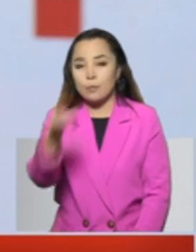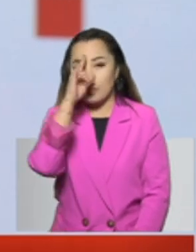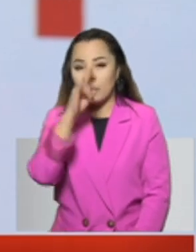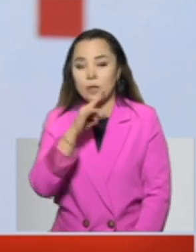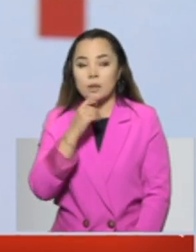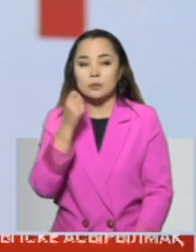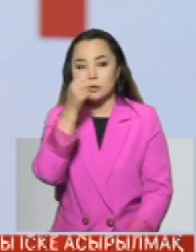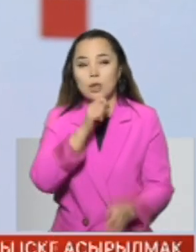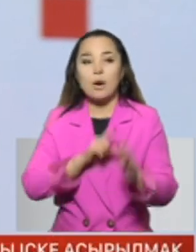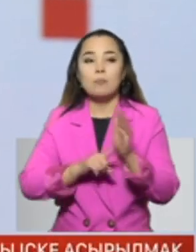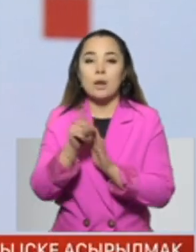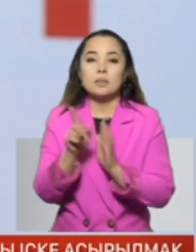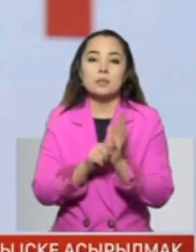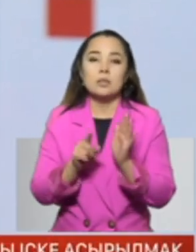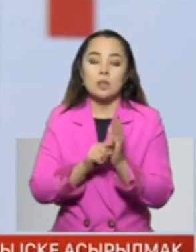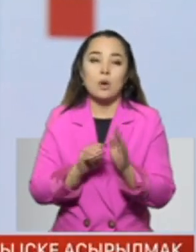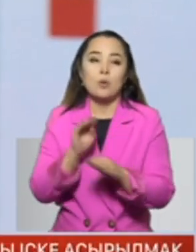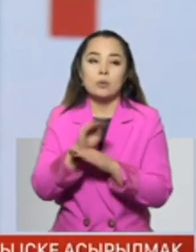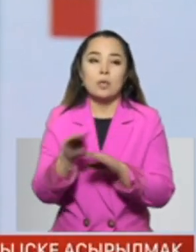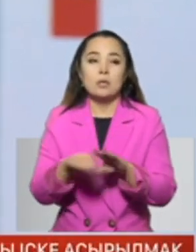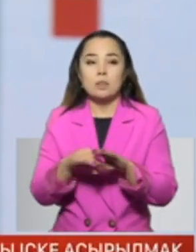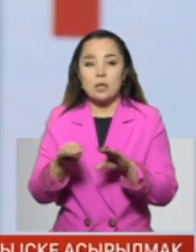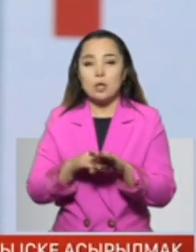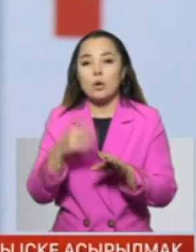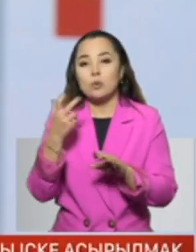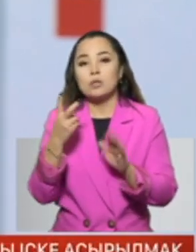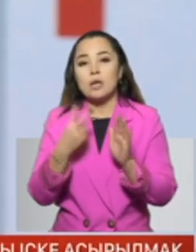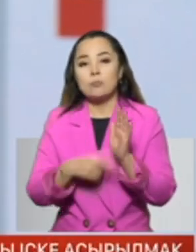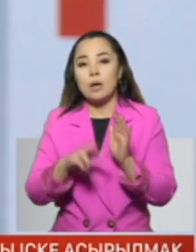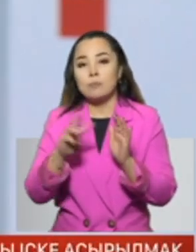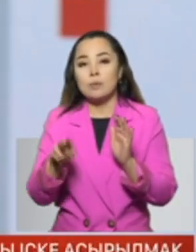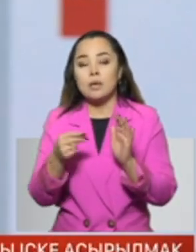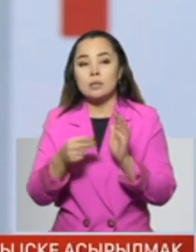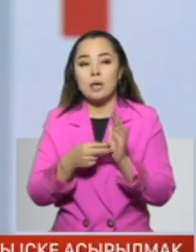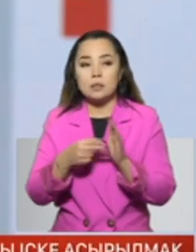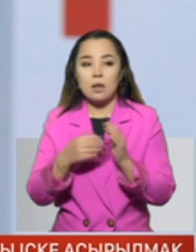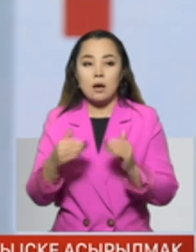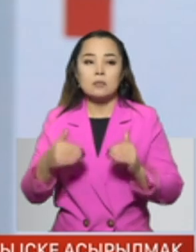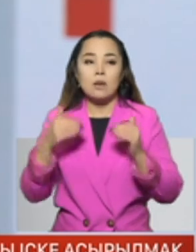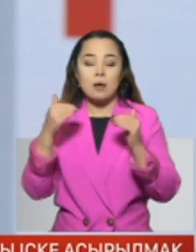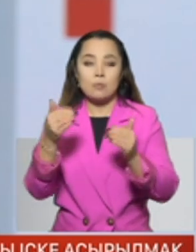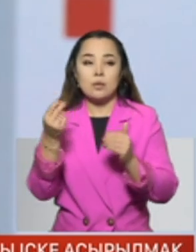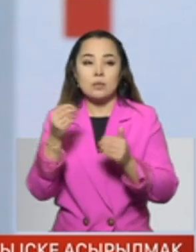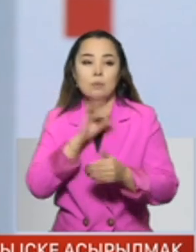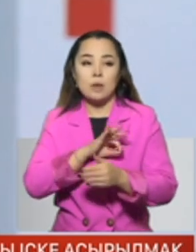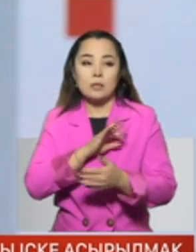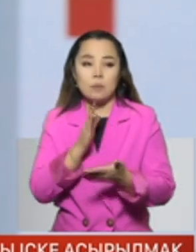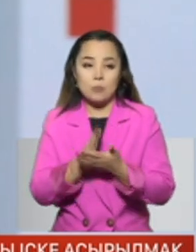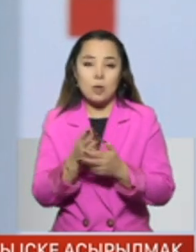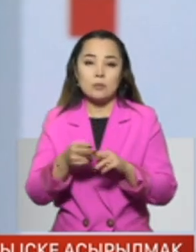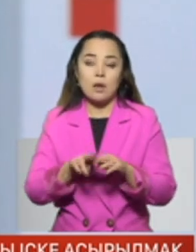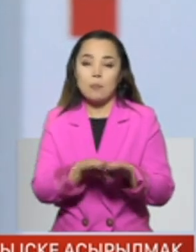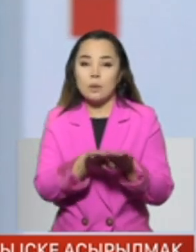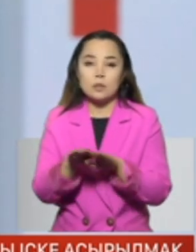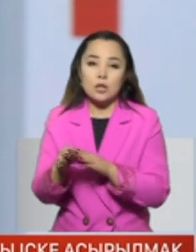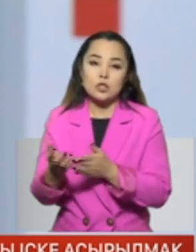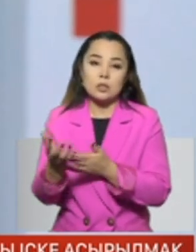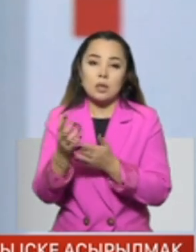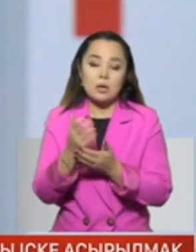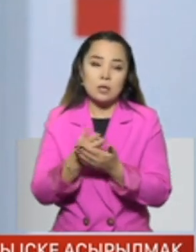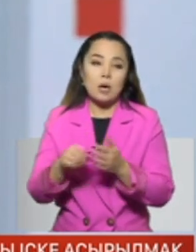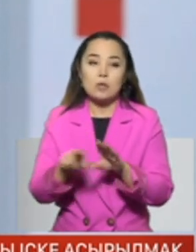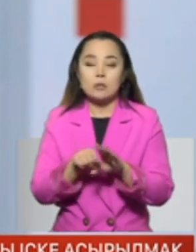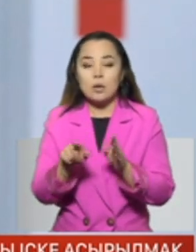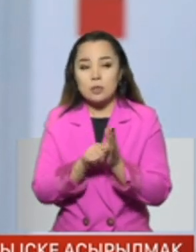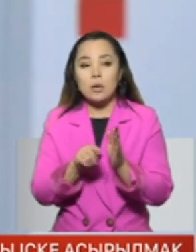Қазақстандықтар жыл басынан бері зейнетақы қорына жиналған 370 миллиард теңгеден астам қаржысын пайдаланған. Бірыңғай жинақтаушы зейнетақы